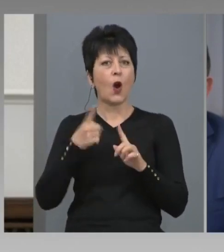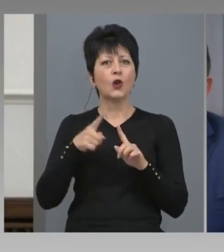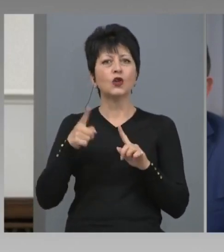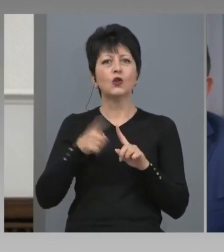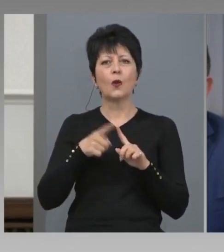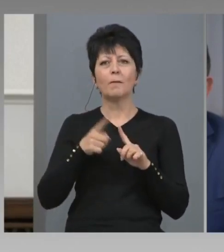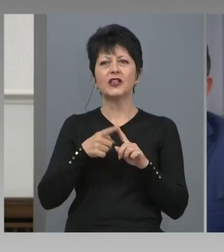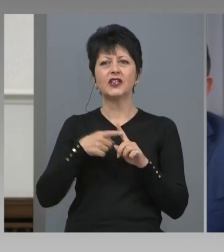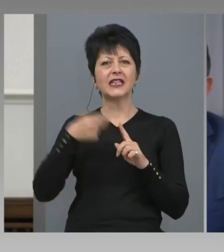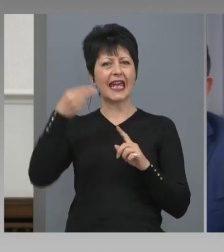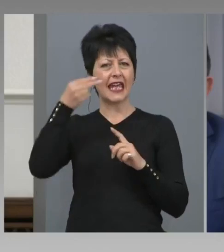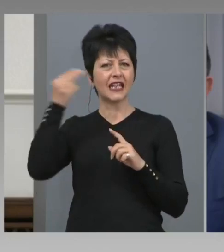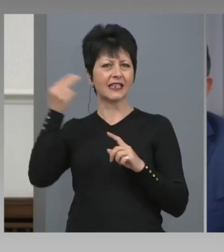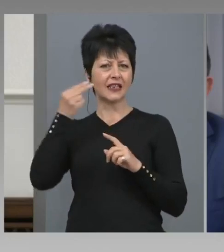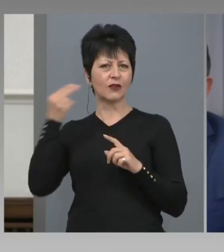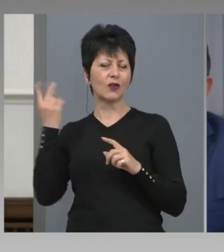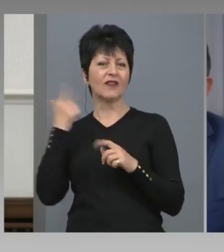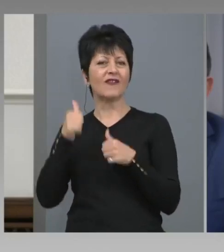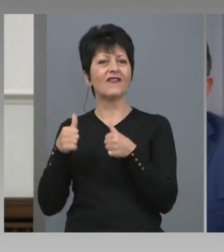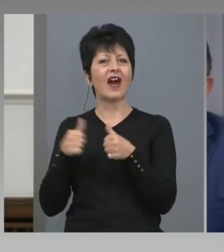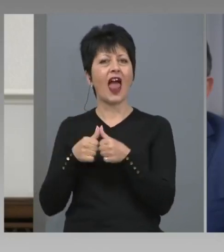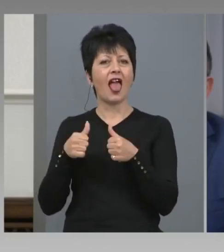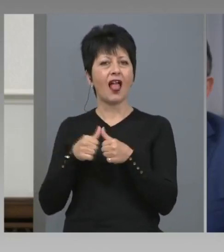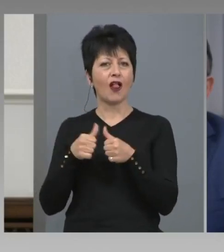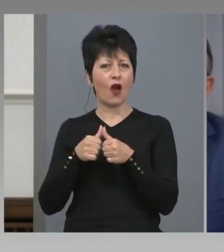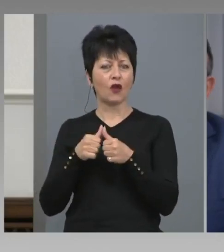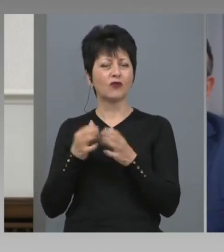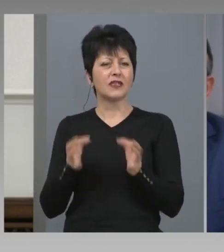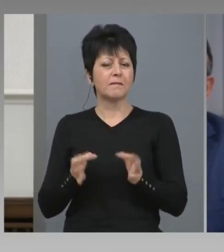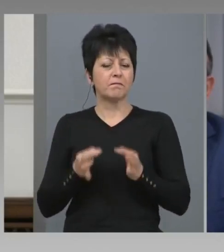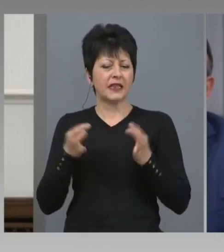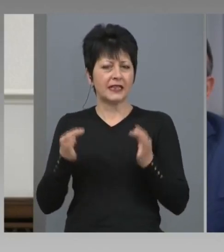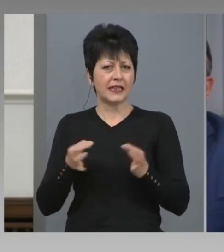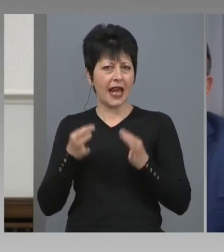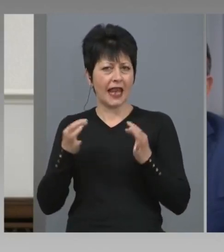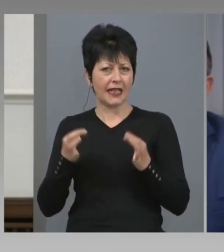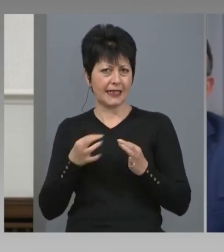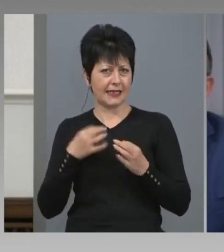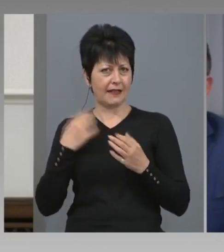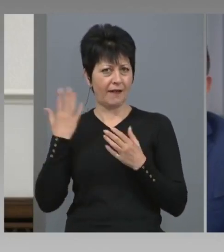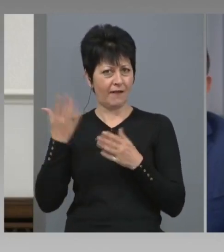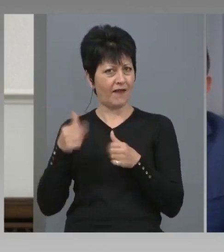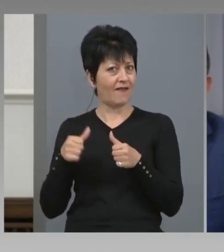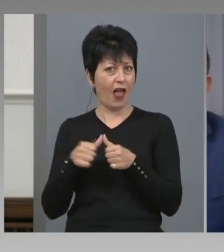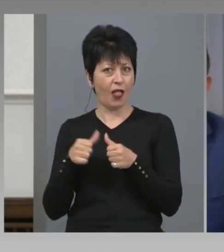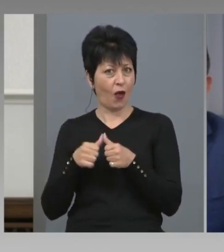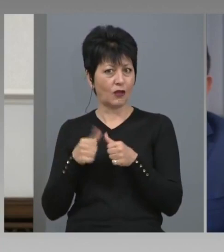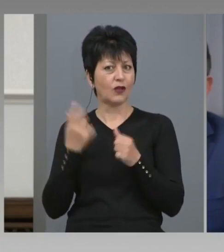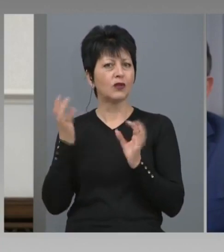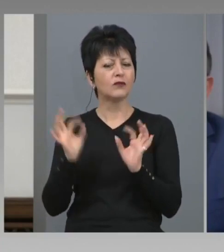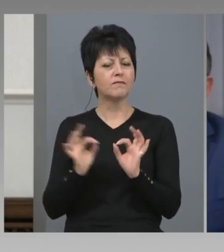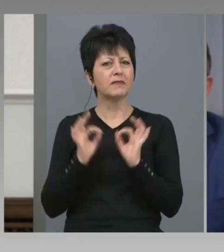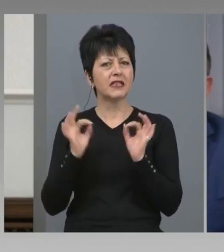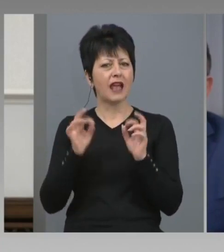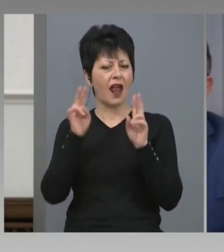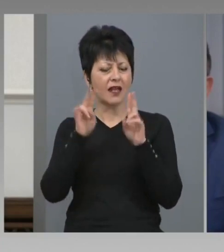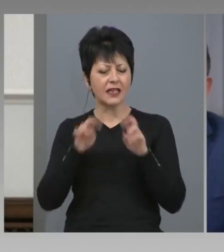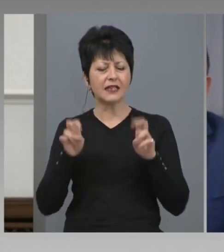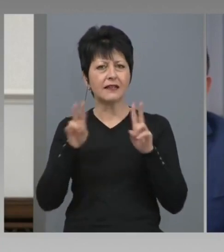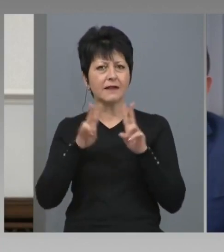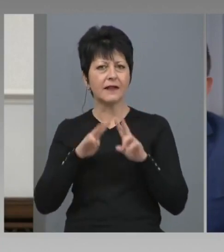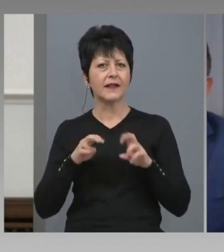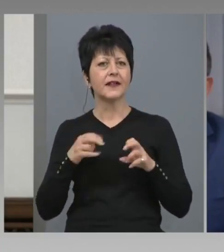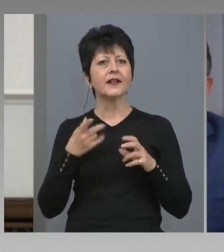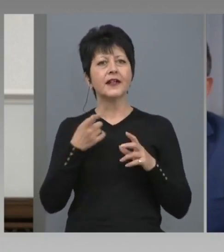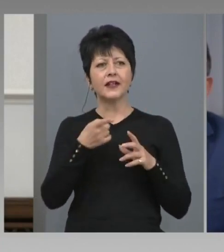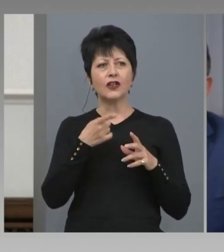в Лондон, най-големите специалисти, епидемиолози, прогностици на тази епидемия, се потвърждават и в